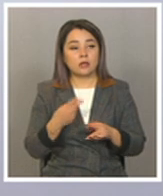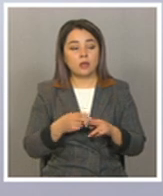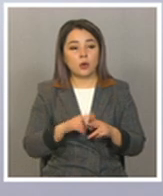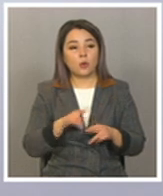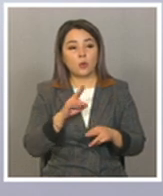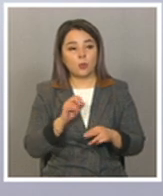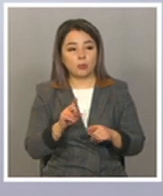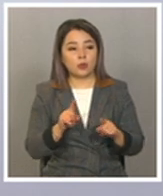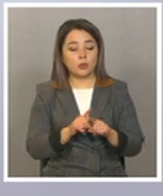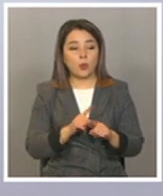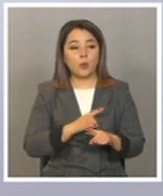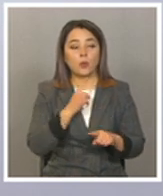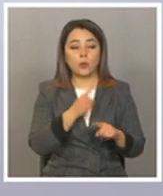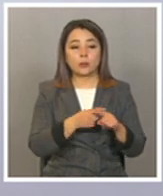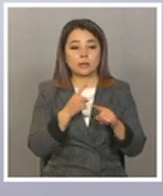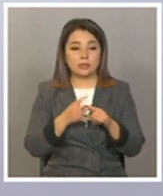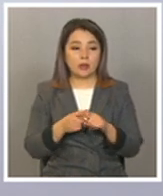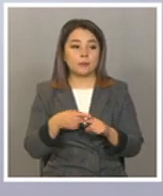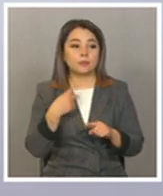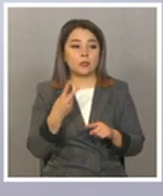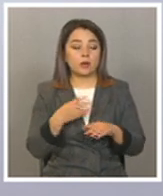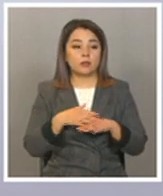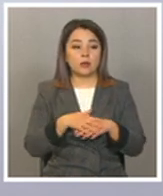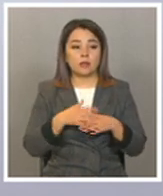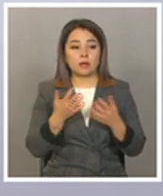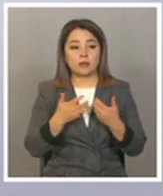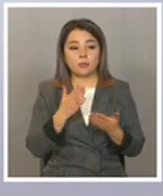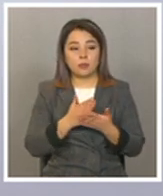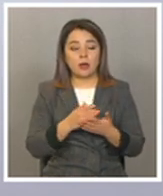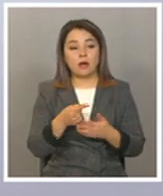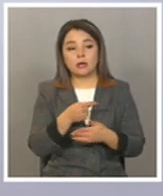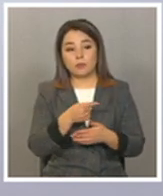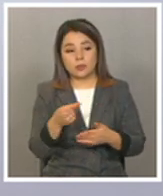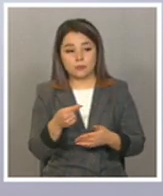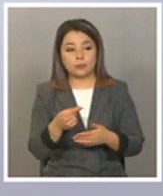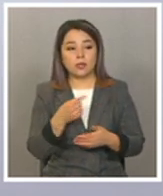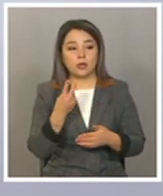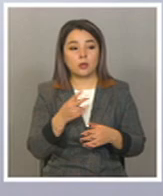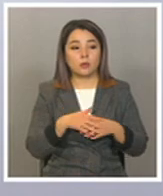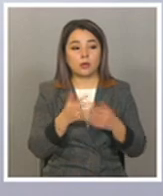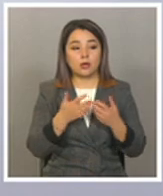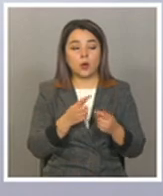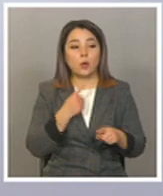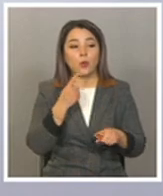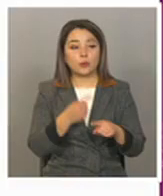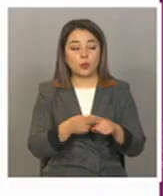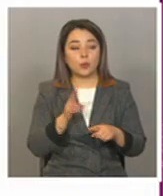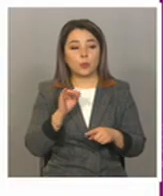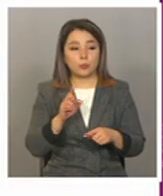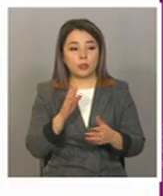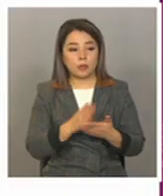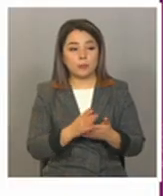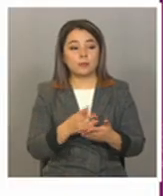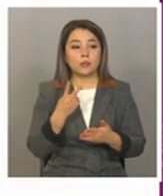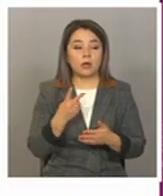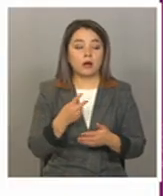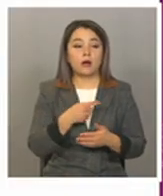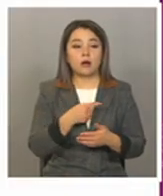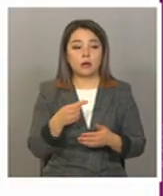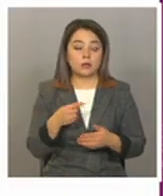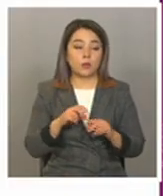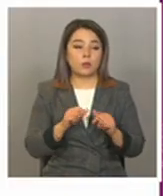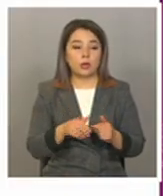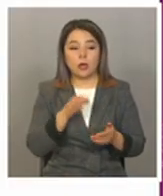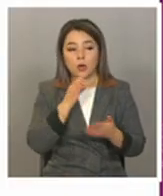кубтарының қосындысы, екі өрнектің кубтарының айырмасы, екі өрнектің қосындысының кубы, екі өрнектің айырмасының